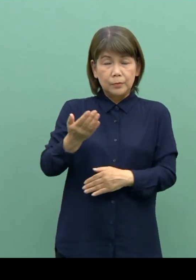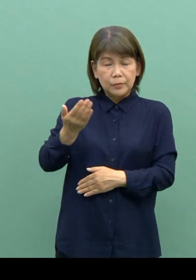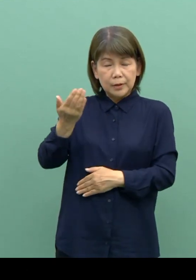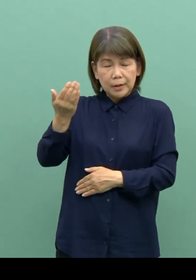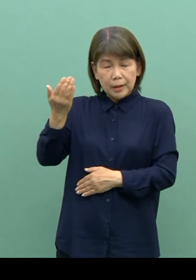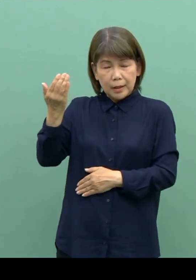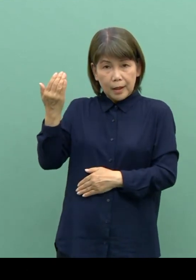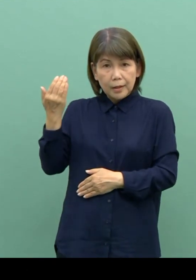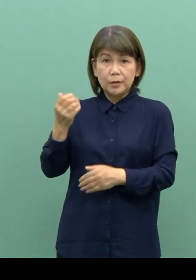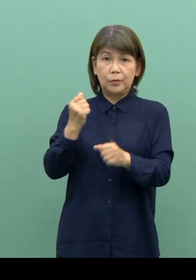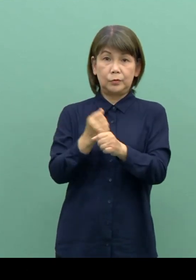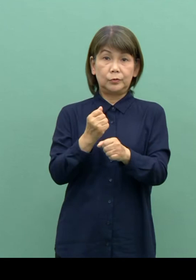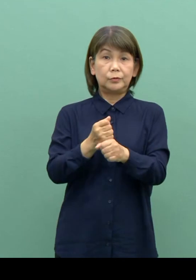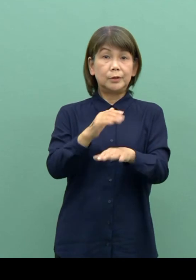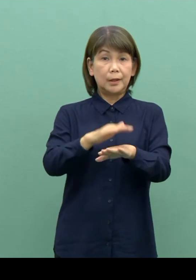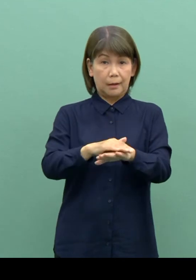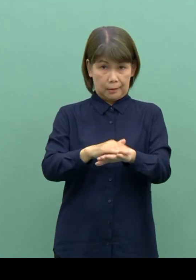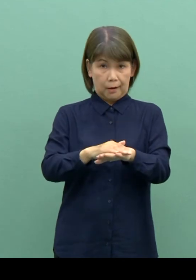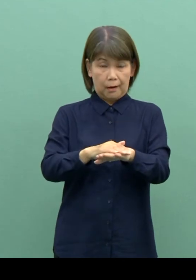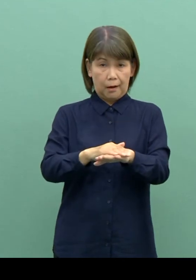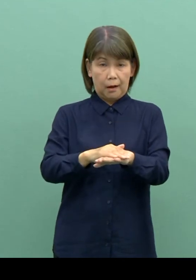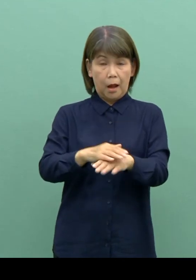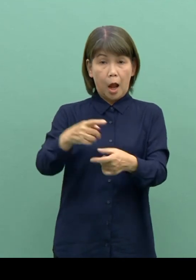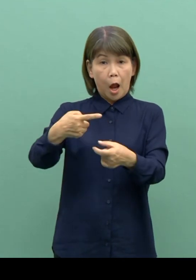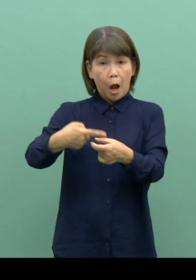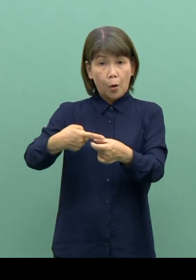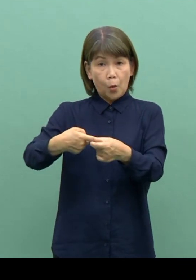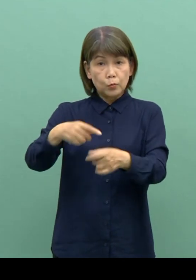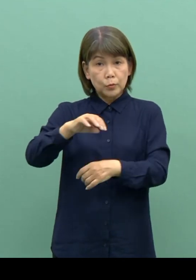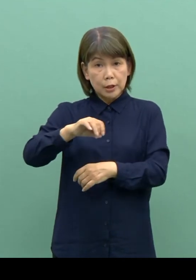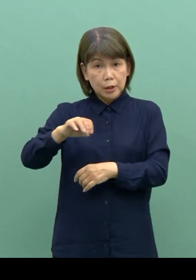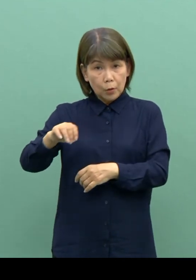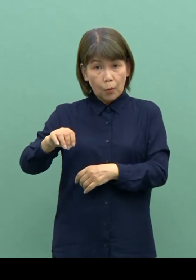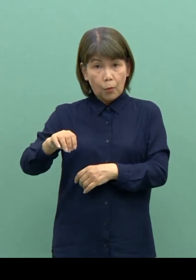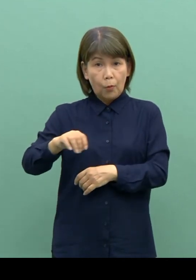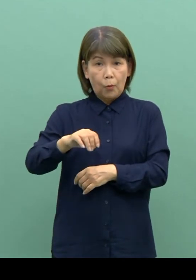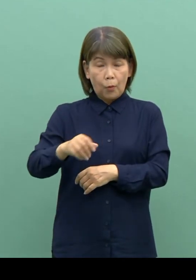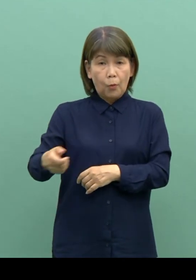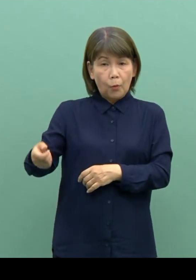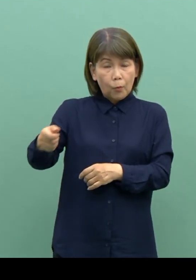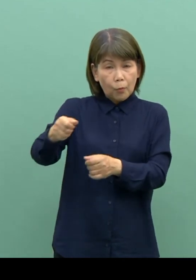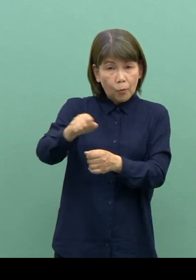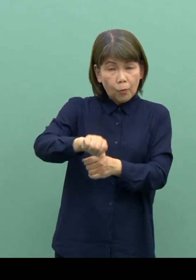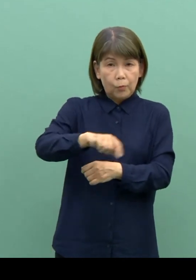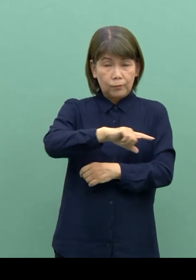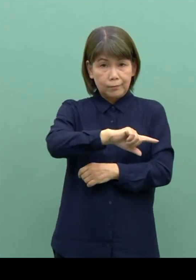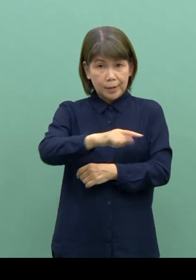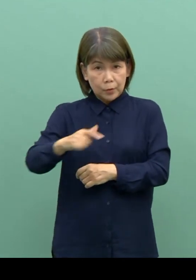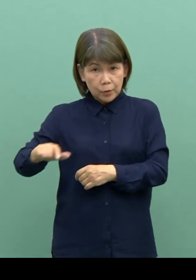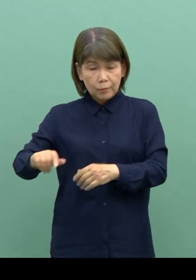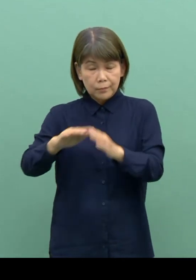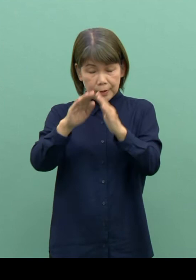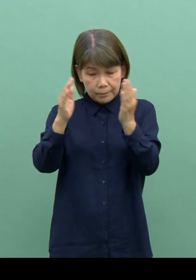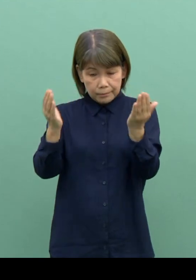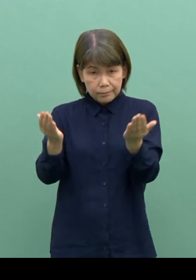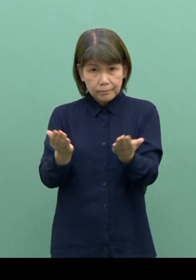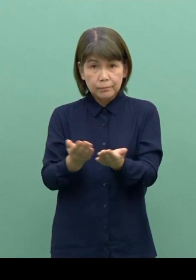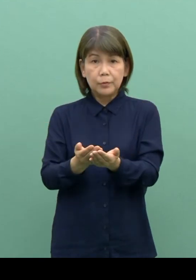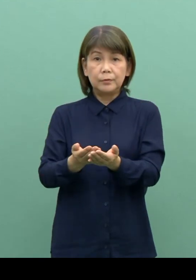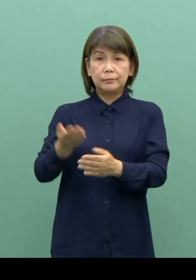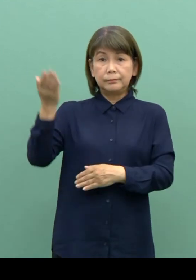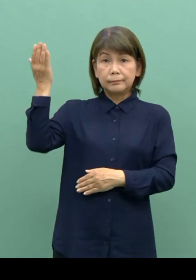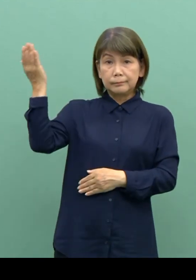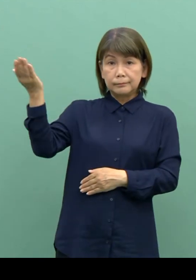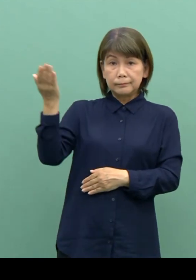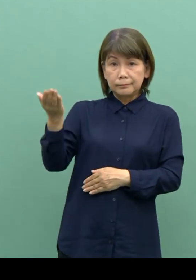昔の製造方法、小麦粉の配合、すべて2代目3代目と引き継いで